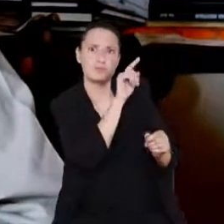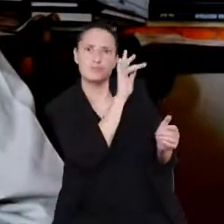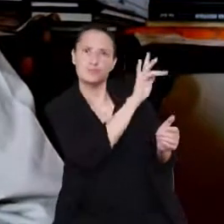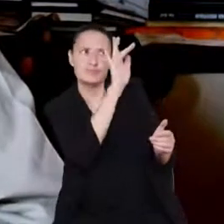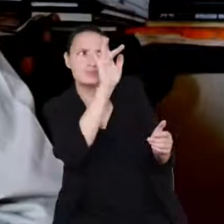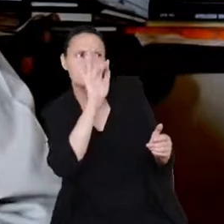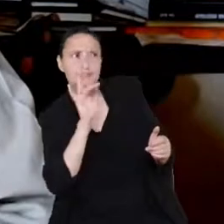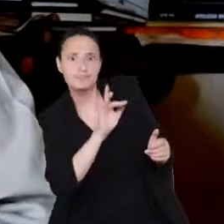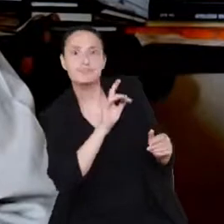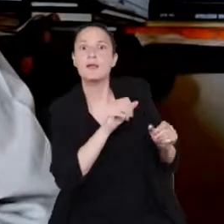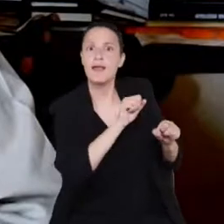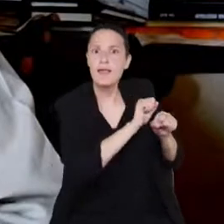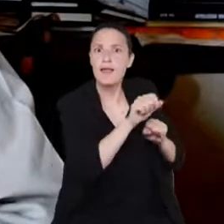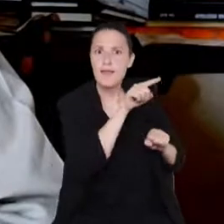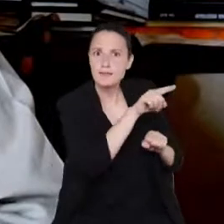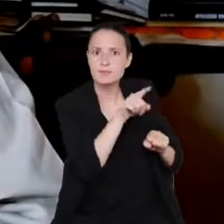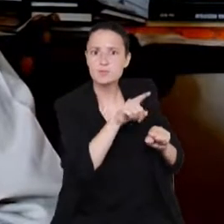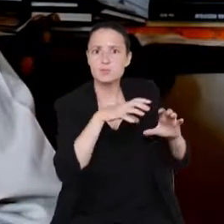silny ruch